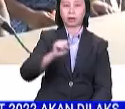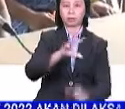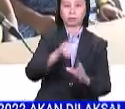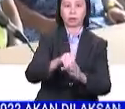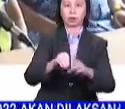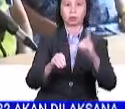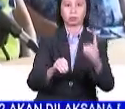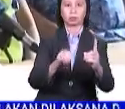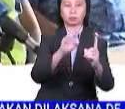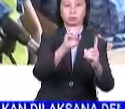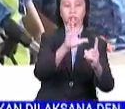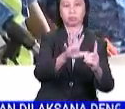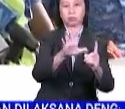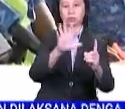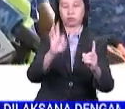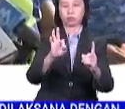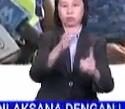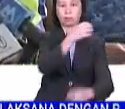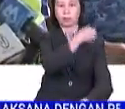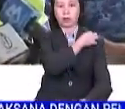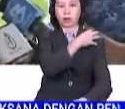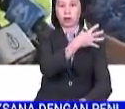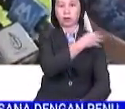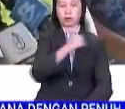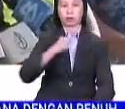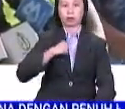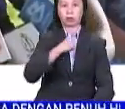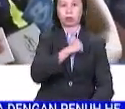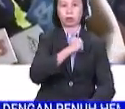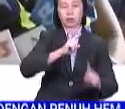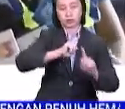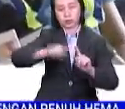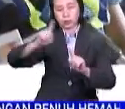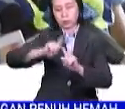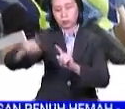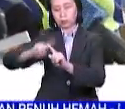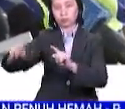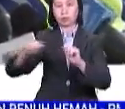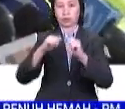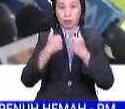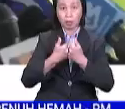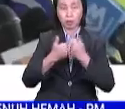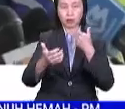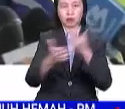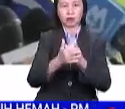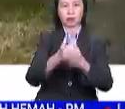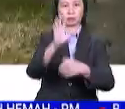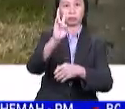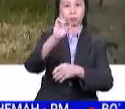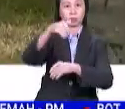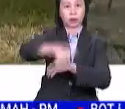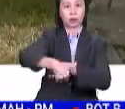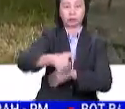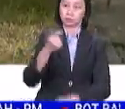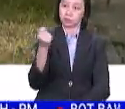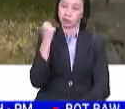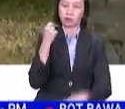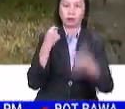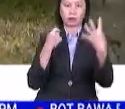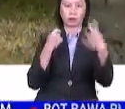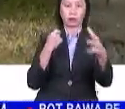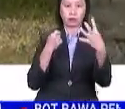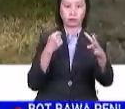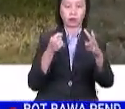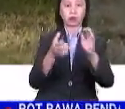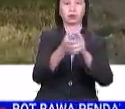melibatkan 159 pegawai dan anggota daripada pelbagai agensi. Sehingga 7 malam tadi, 14